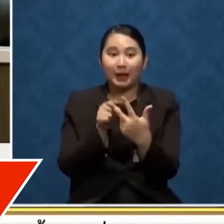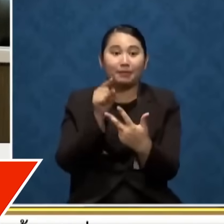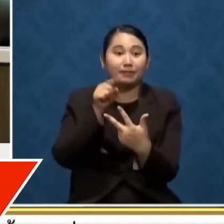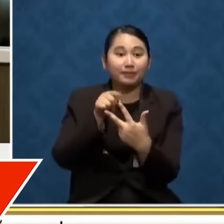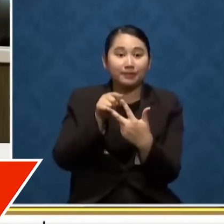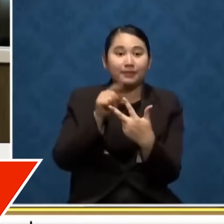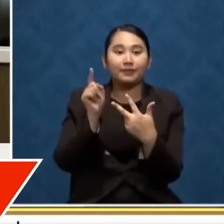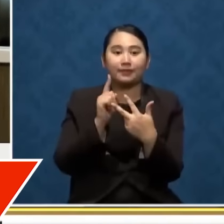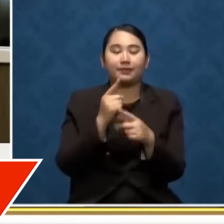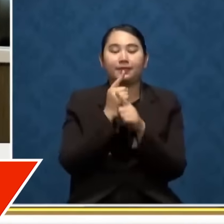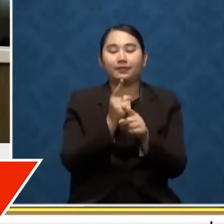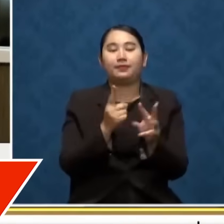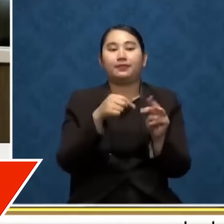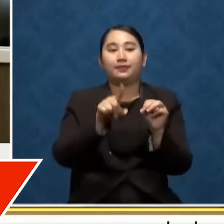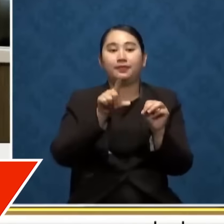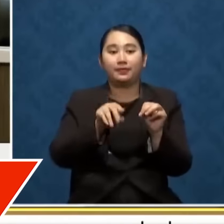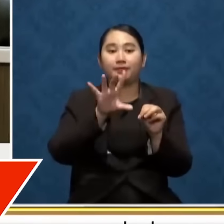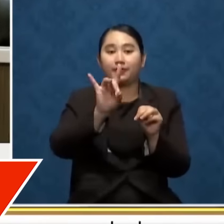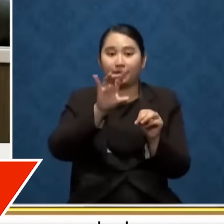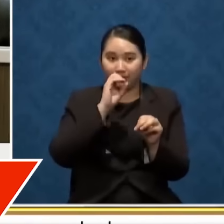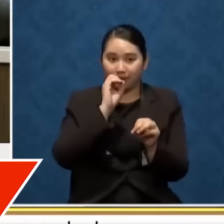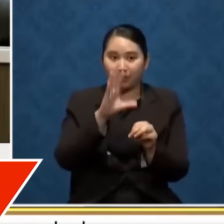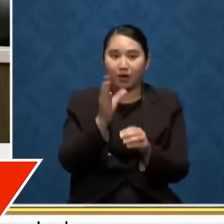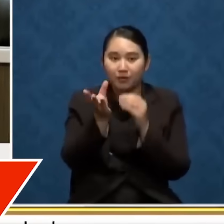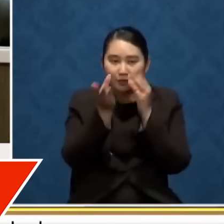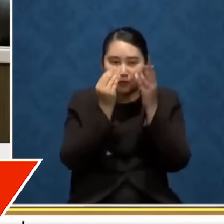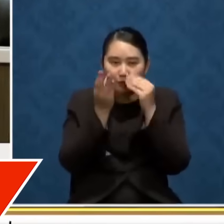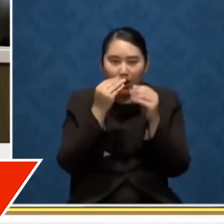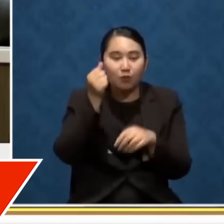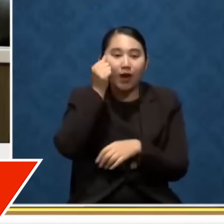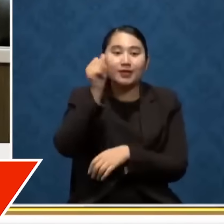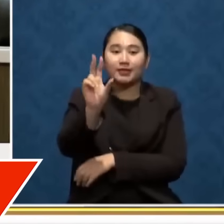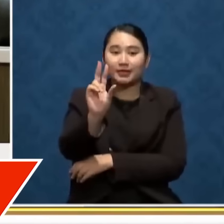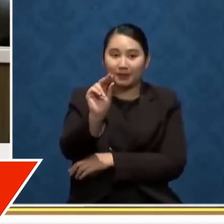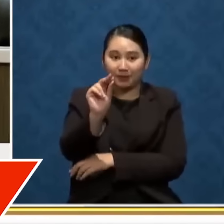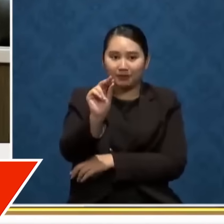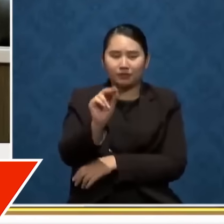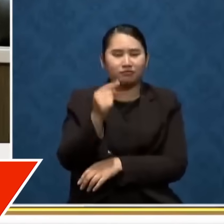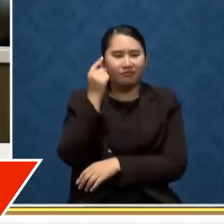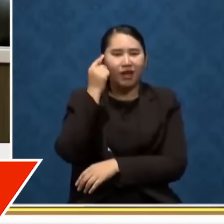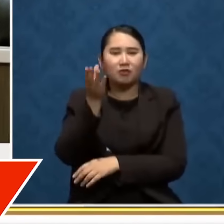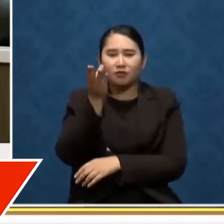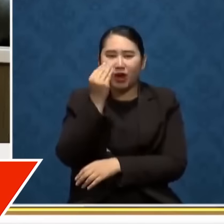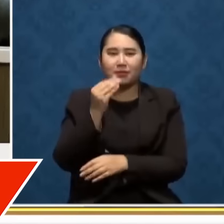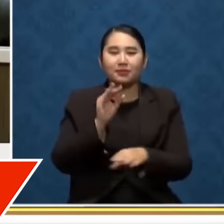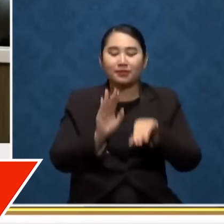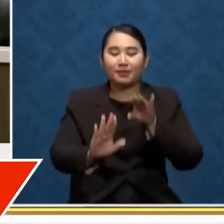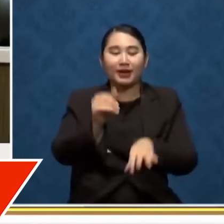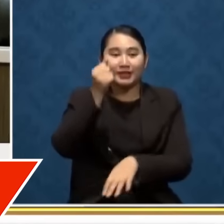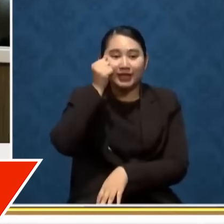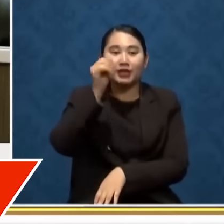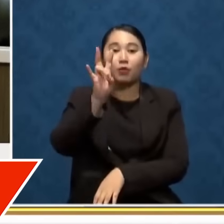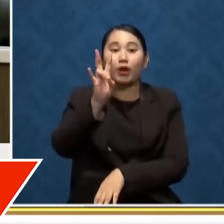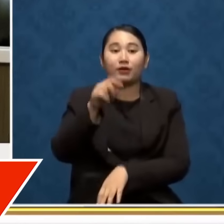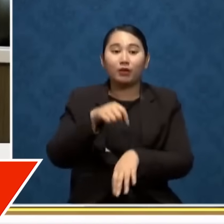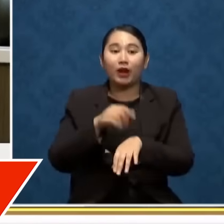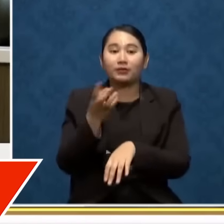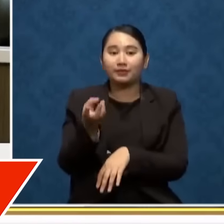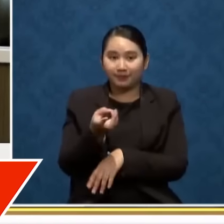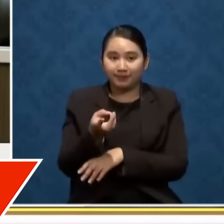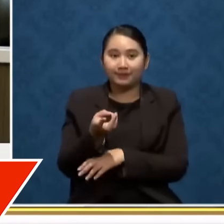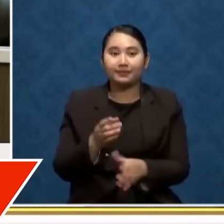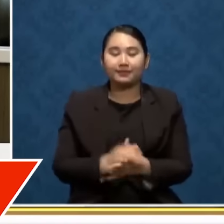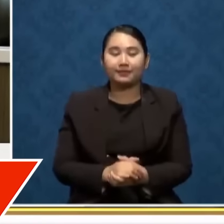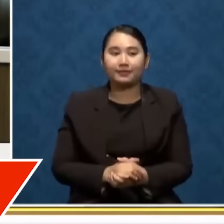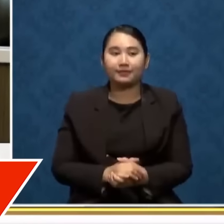2เนี่ยตามมาตรา28ท่านบอกว่าควรที่จะมีการรับฟังอย่างน้อย30วันท่านฟังอยู่ประมาณสัก7วันอันนี้น้อยไปไหมครับยังไงฝากด้วยนะ